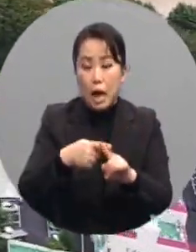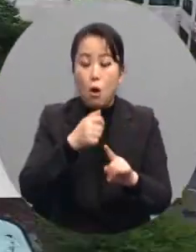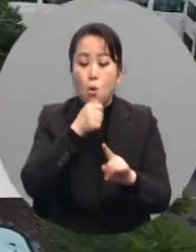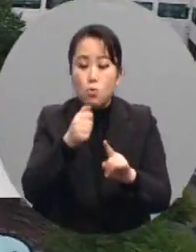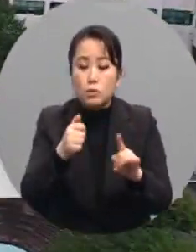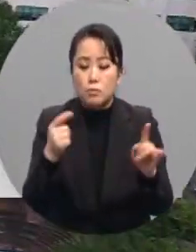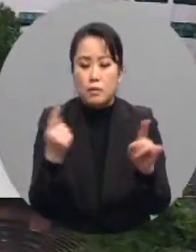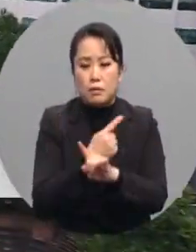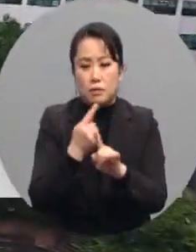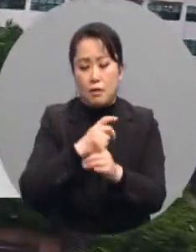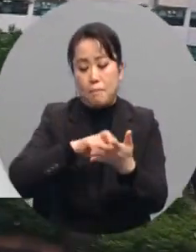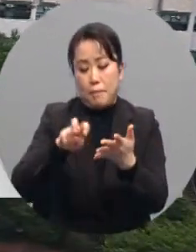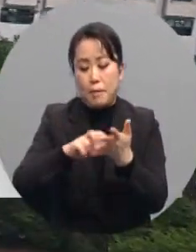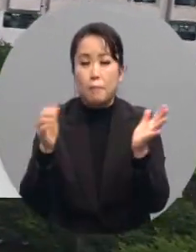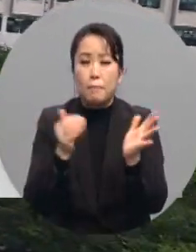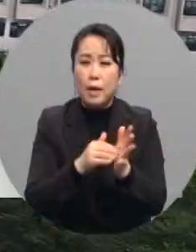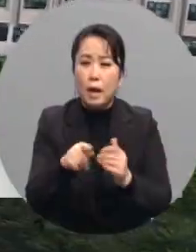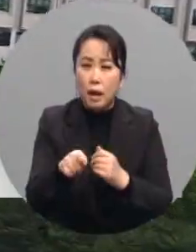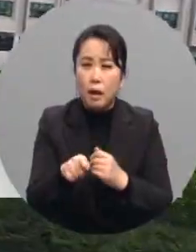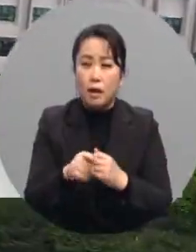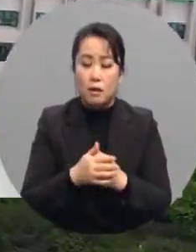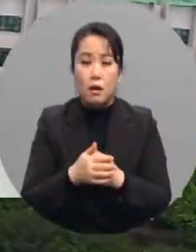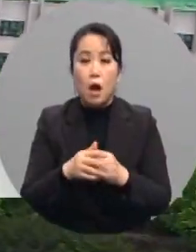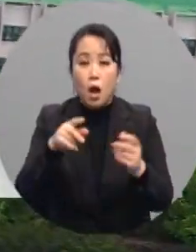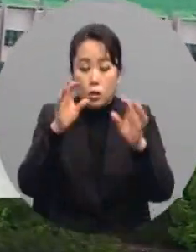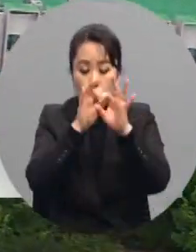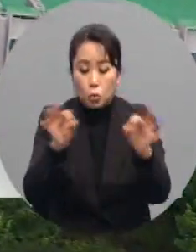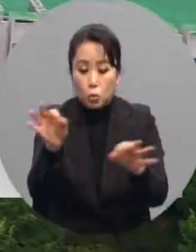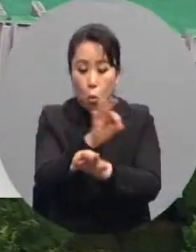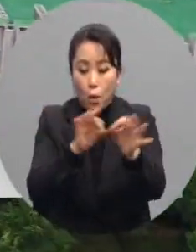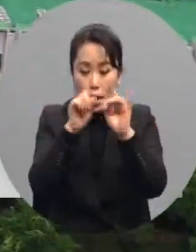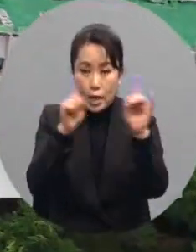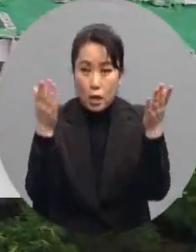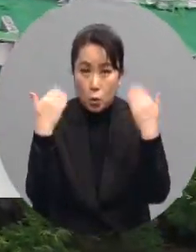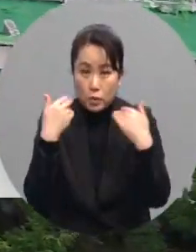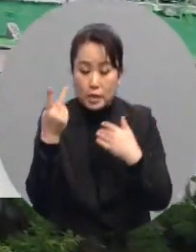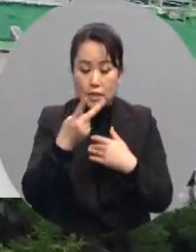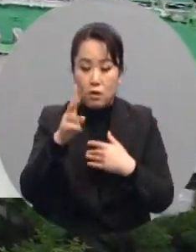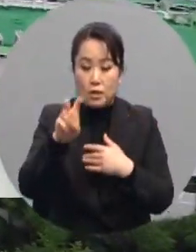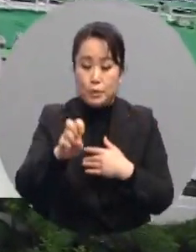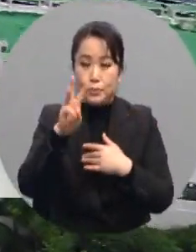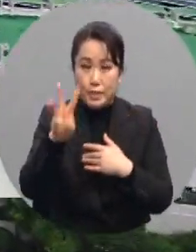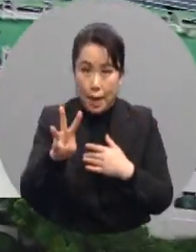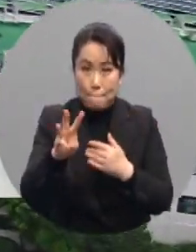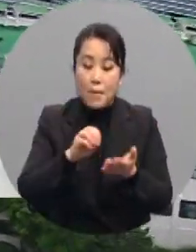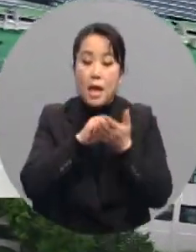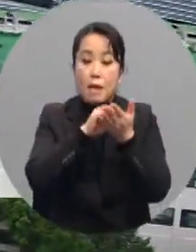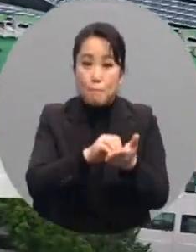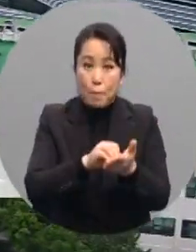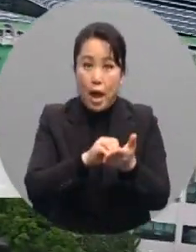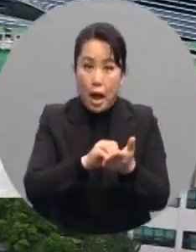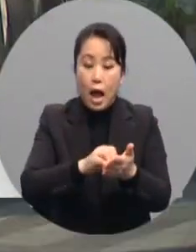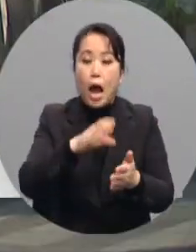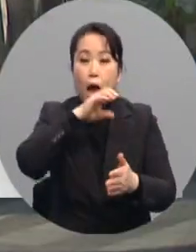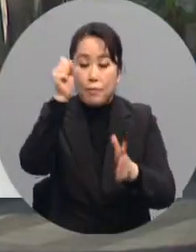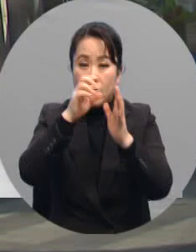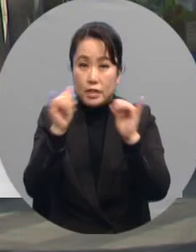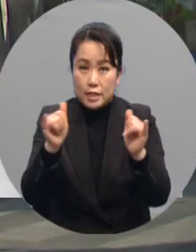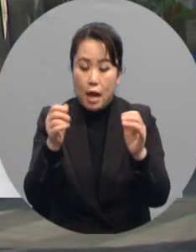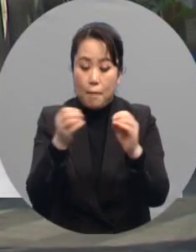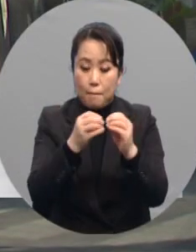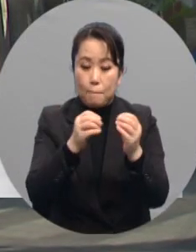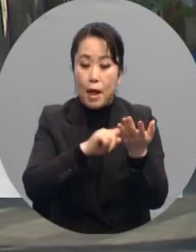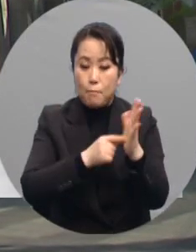정전관을 소동을 빚었습니다 동아대는 어제 2023학년도 편입학 최초 합격자 발표 메시지를